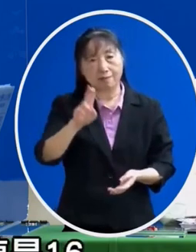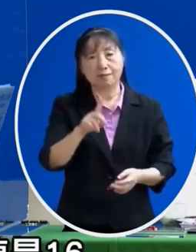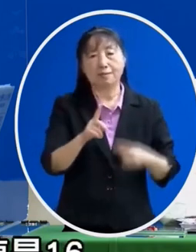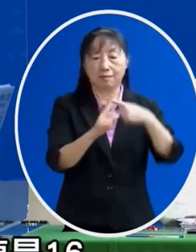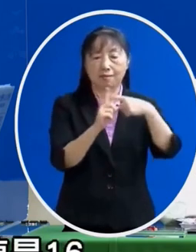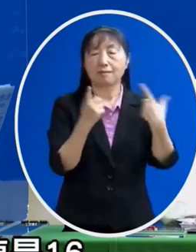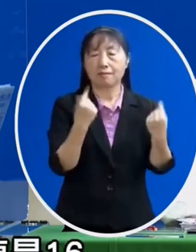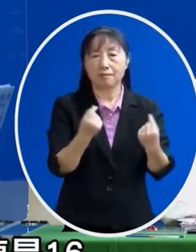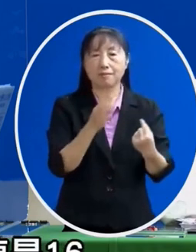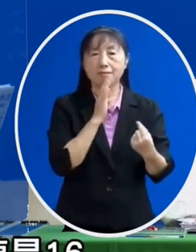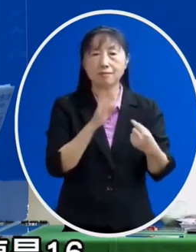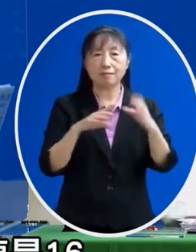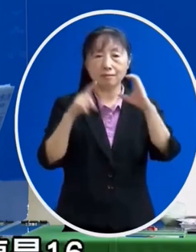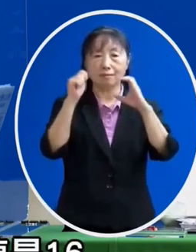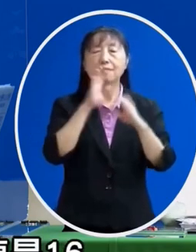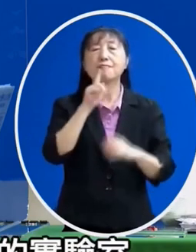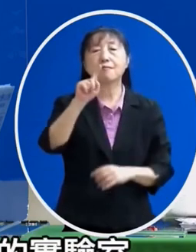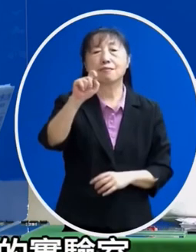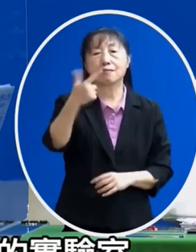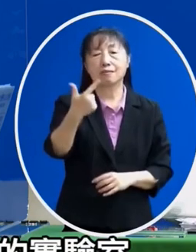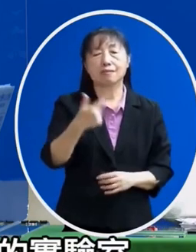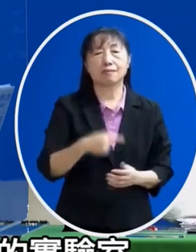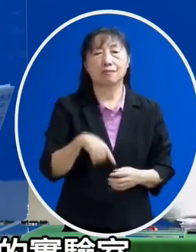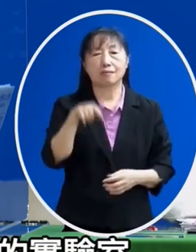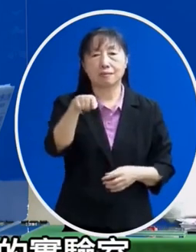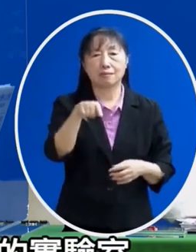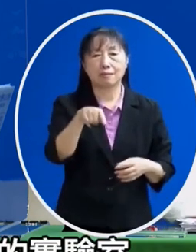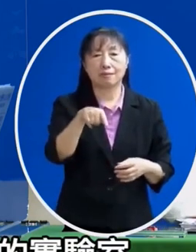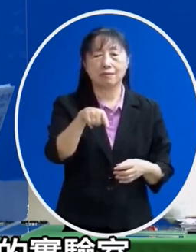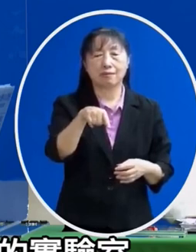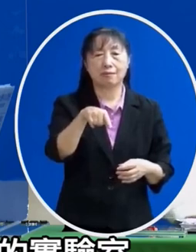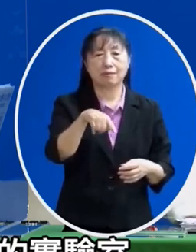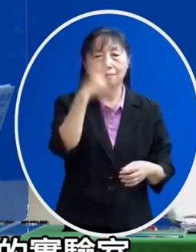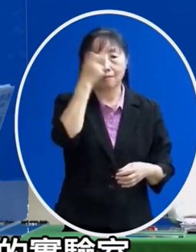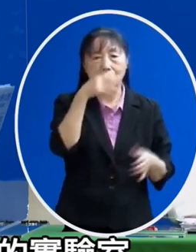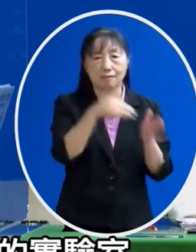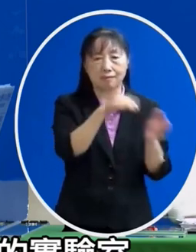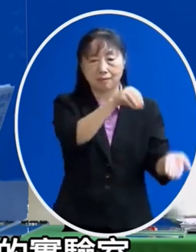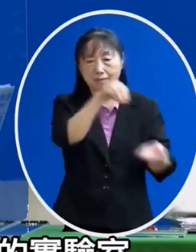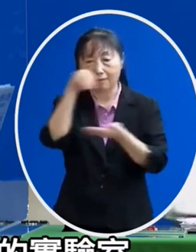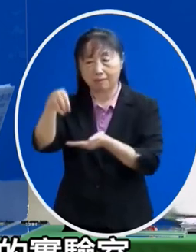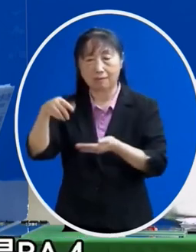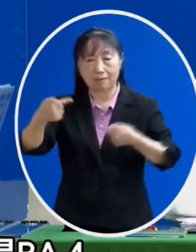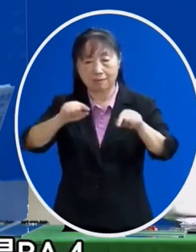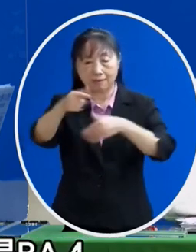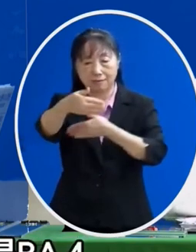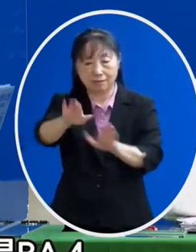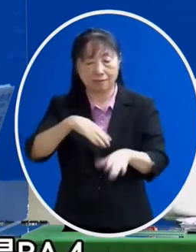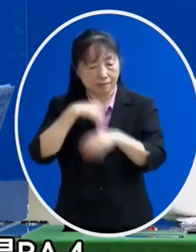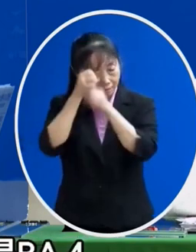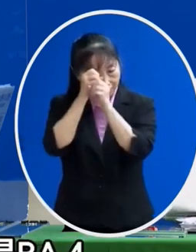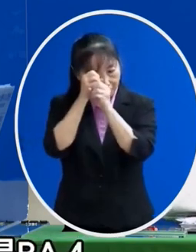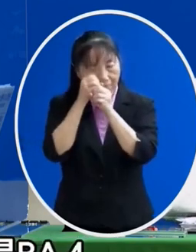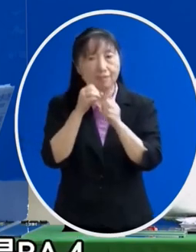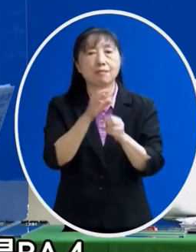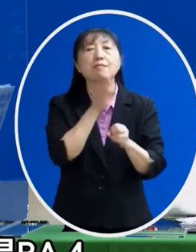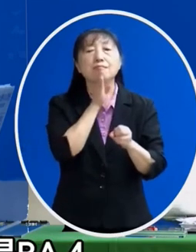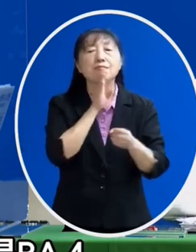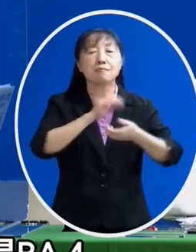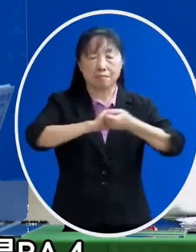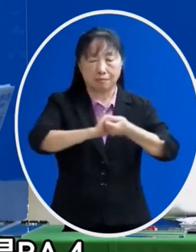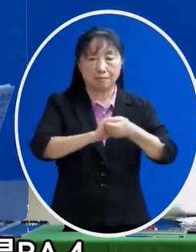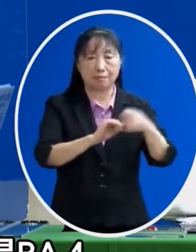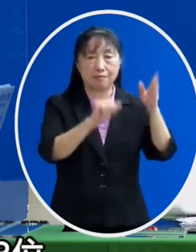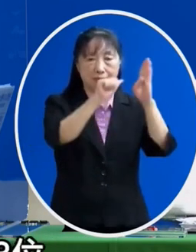诊 ，CT 值是16，那这一个检体后来有送到我们的这个实验室定序的结果出来，确认是